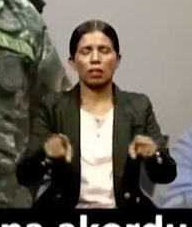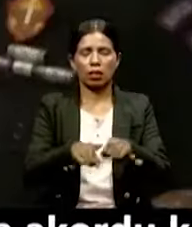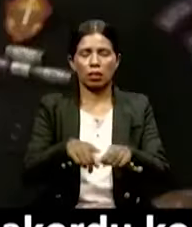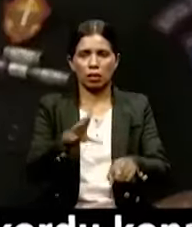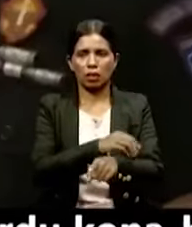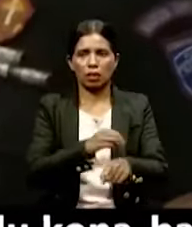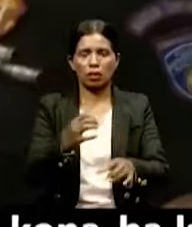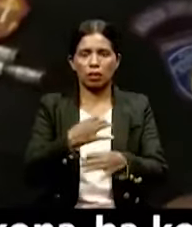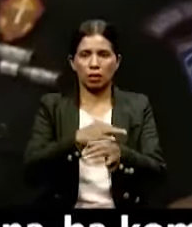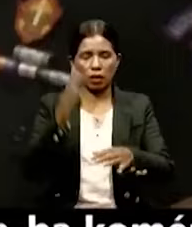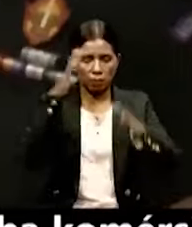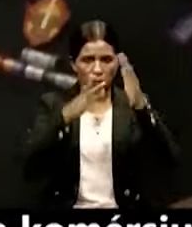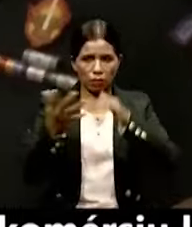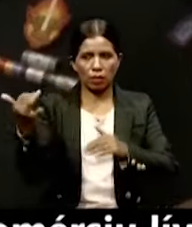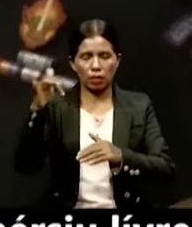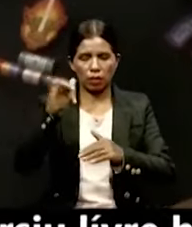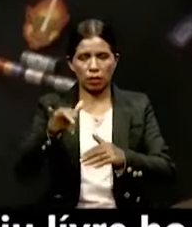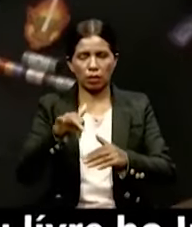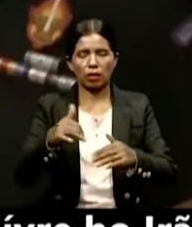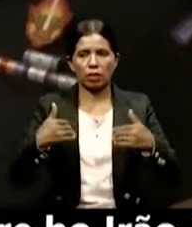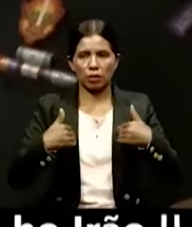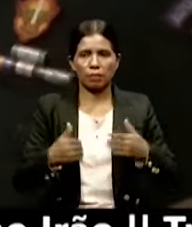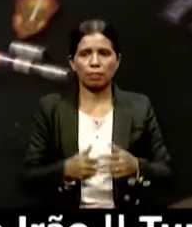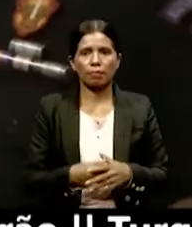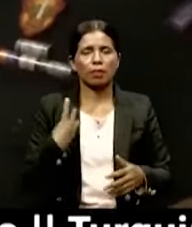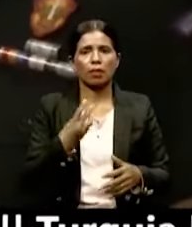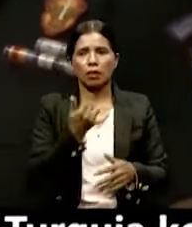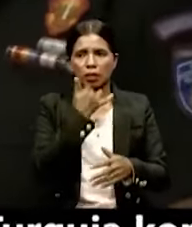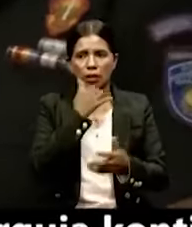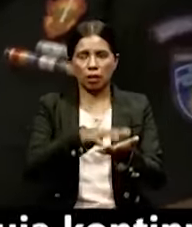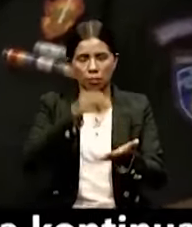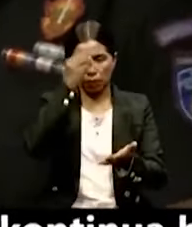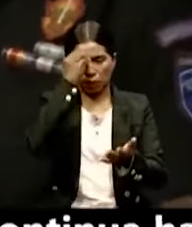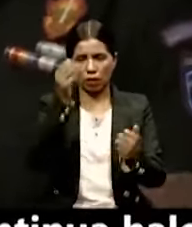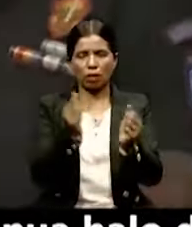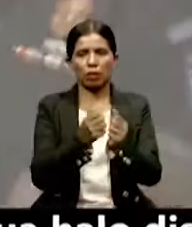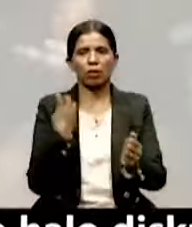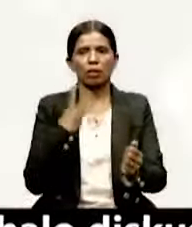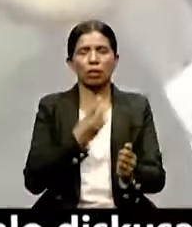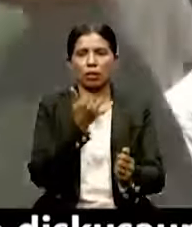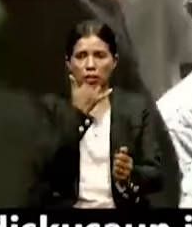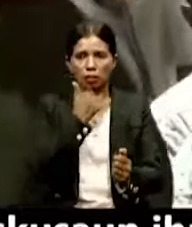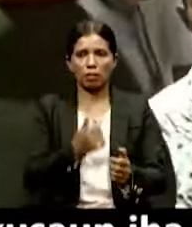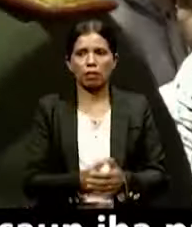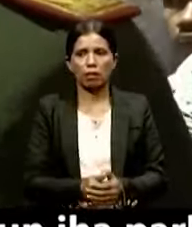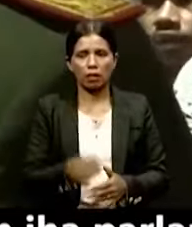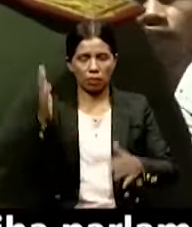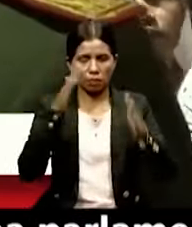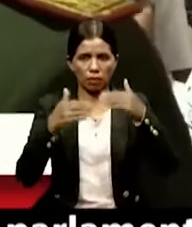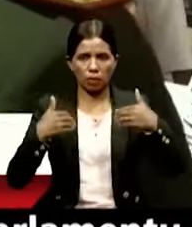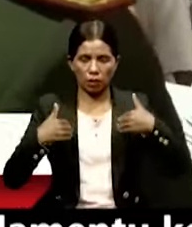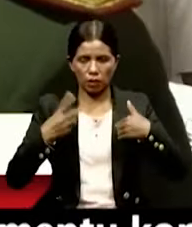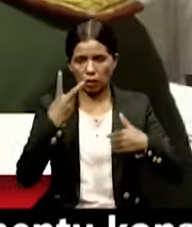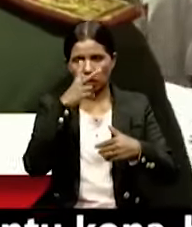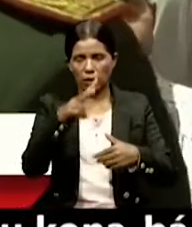ida hodi hadia problema sirane be aconteceona. Itenya salah, ita aprende utenya salah, ita hadia dia kiuta. Dia kiu problema ia tia parita